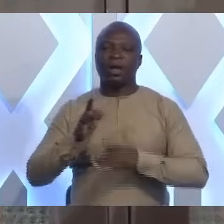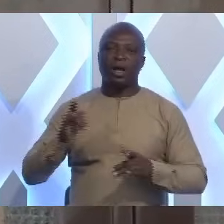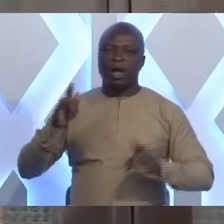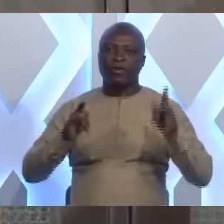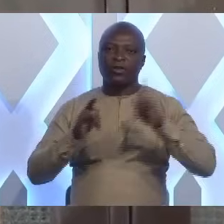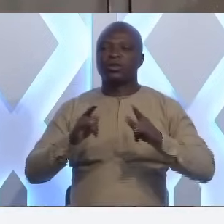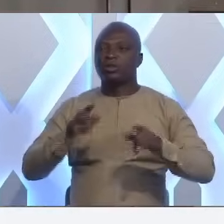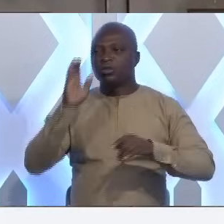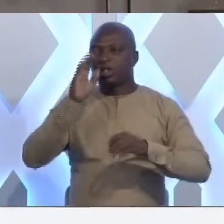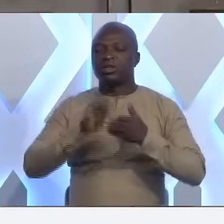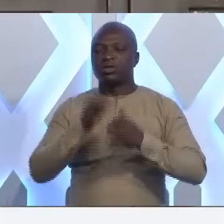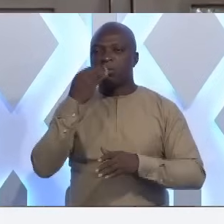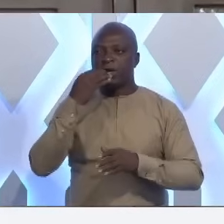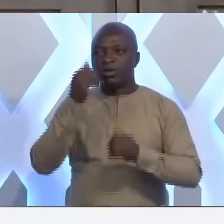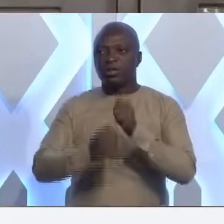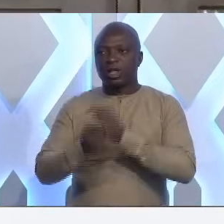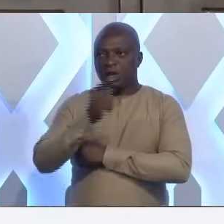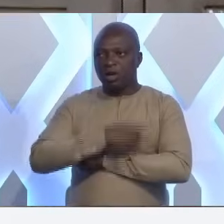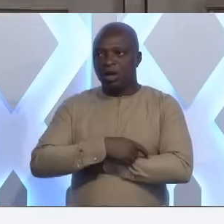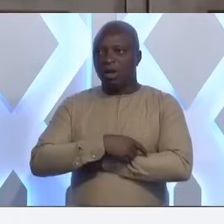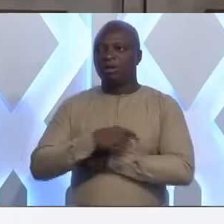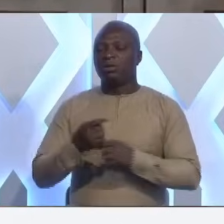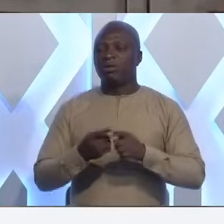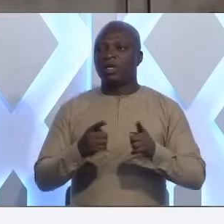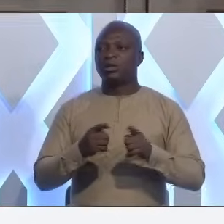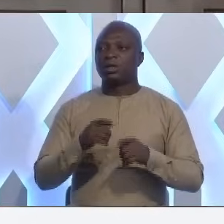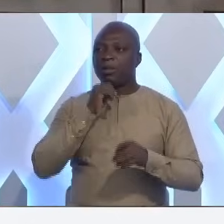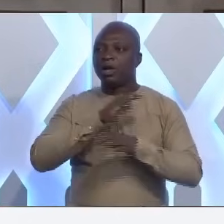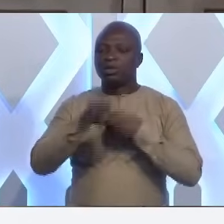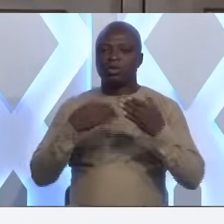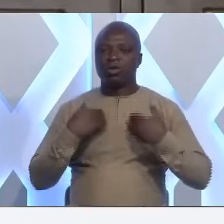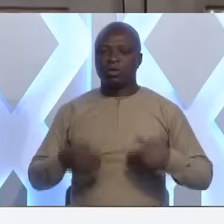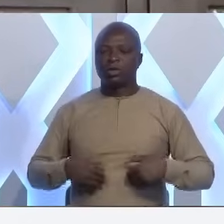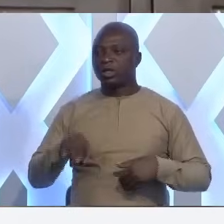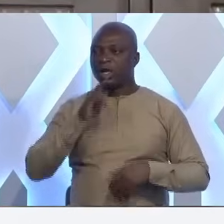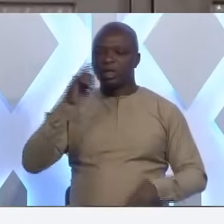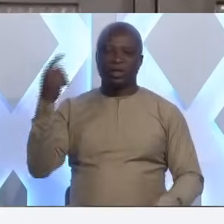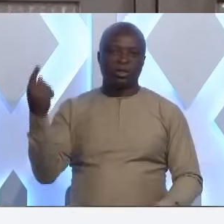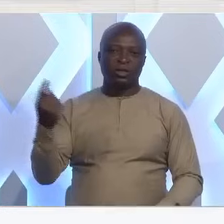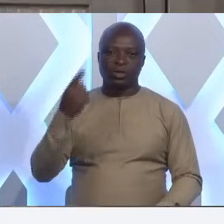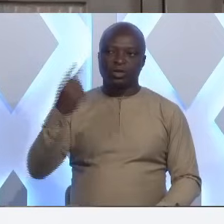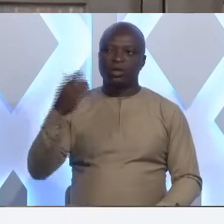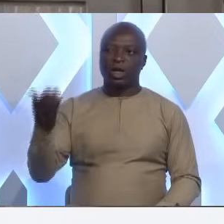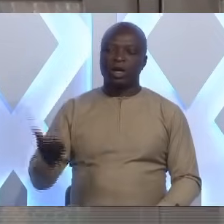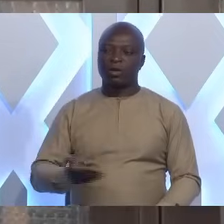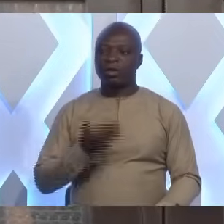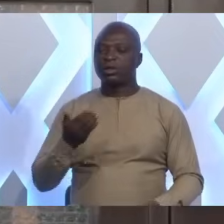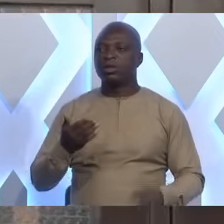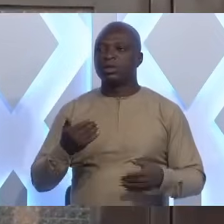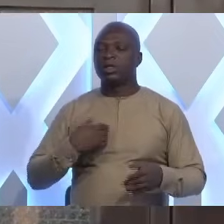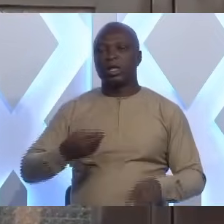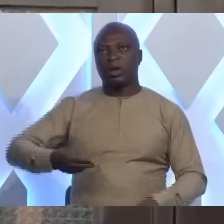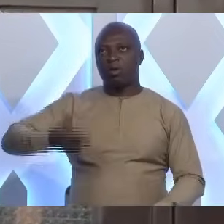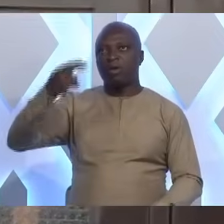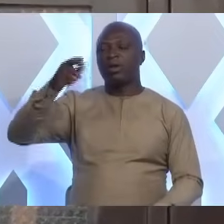chercher son pain quotidien. Mais ce n'est pas tout le monde qui est toujours accueilli. Donc il y a toujours des hauts et des